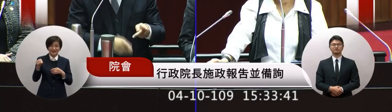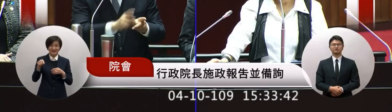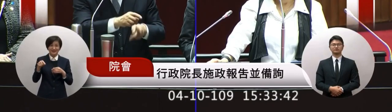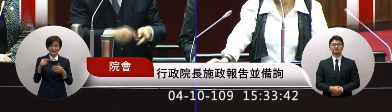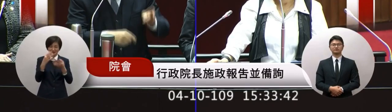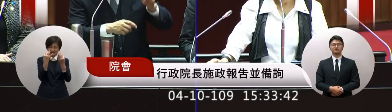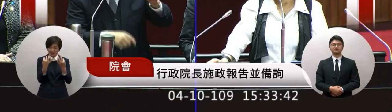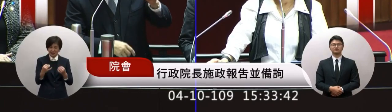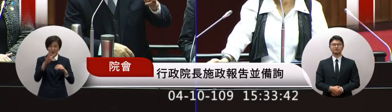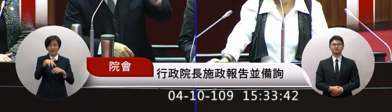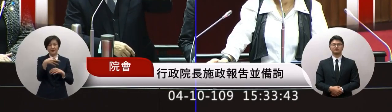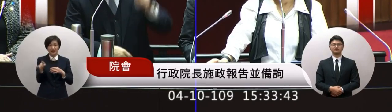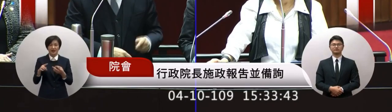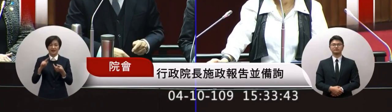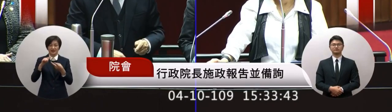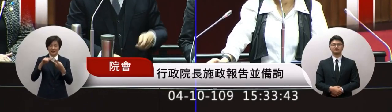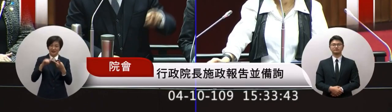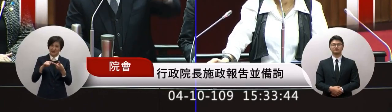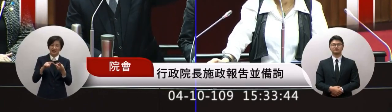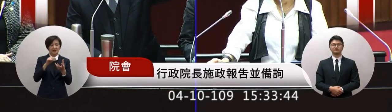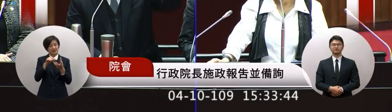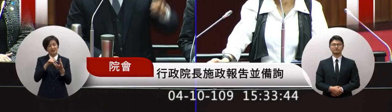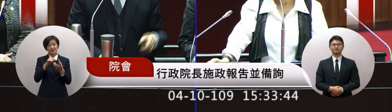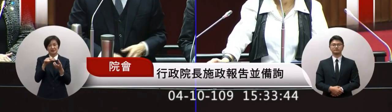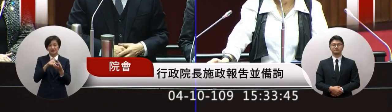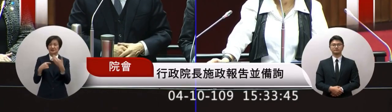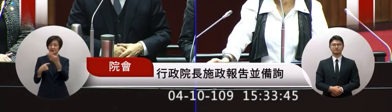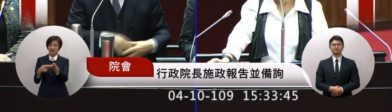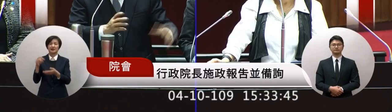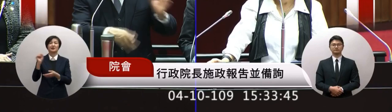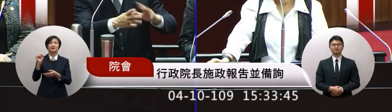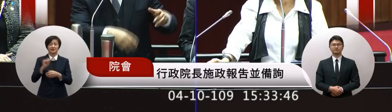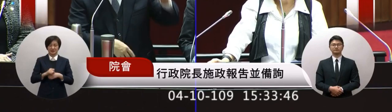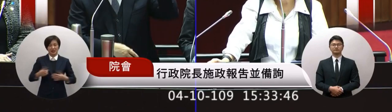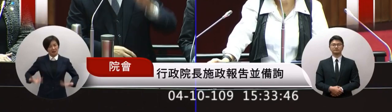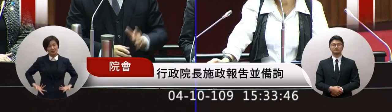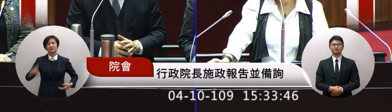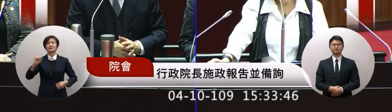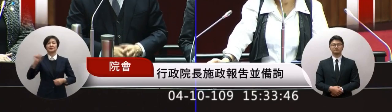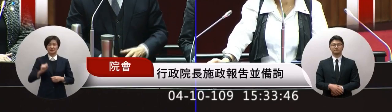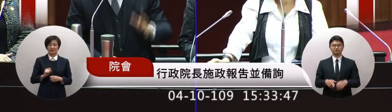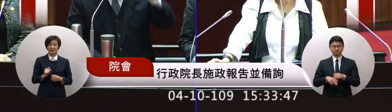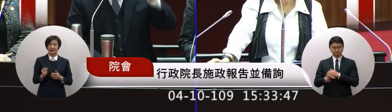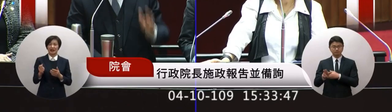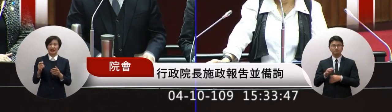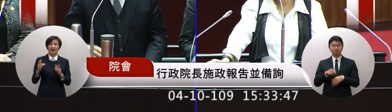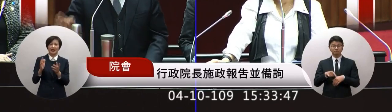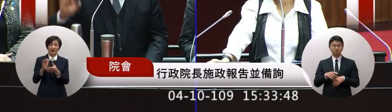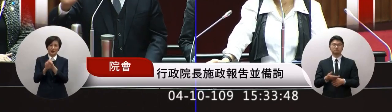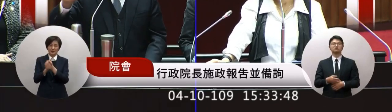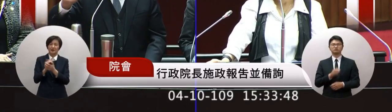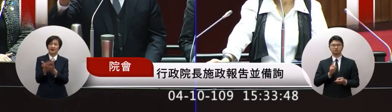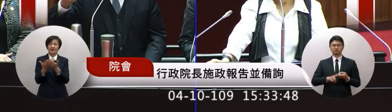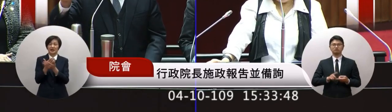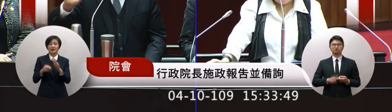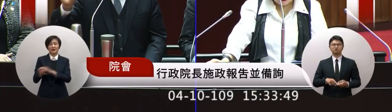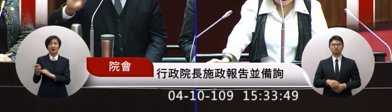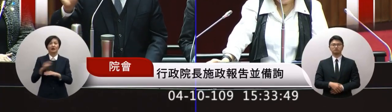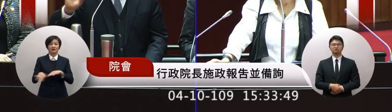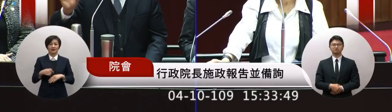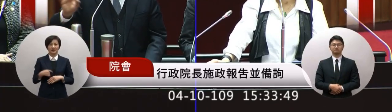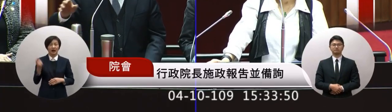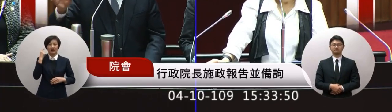他手机，第三不能给他休息，他会去跟他的同乡联络会跑掉， 对， 等等。我们家一